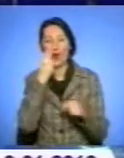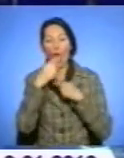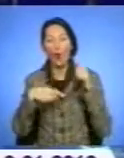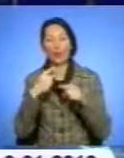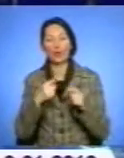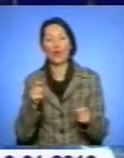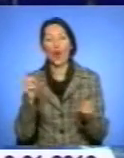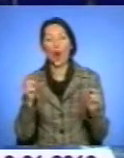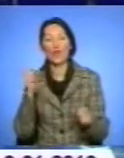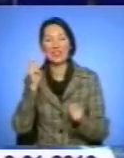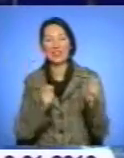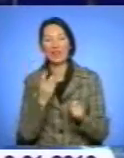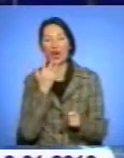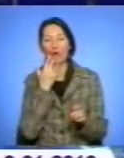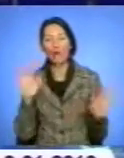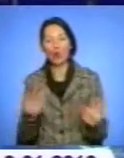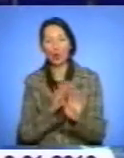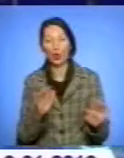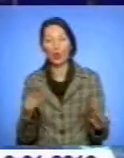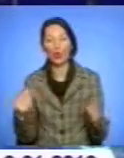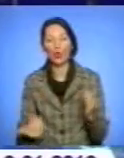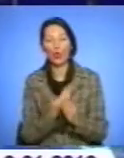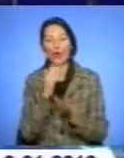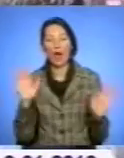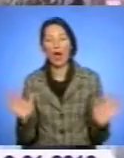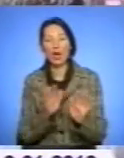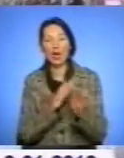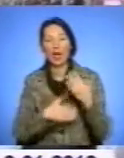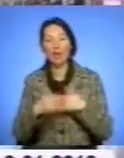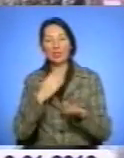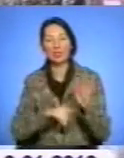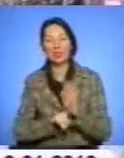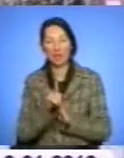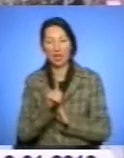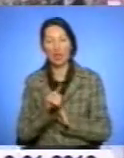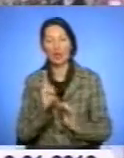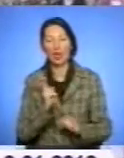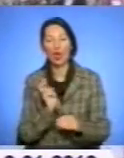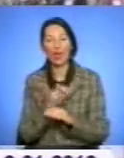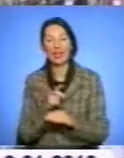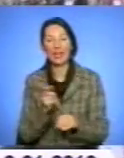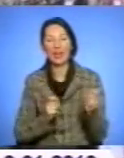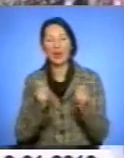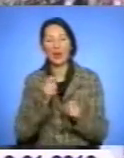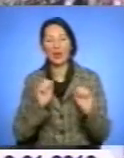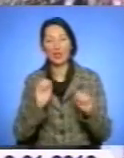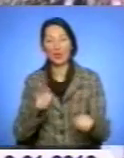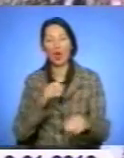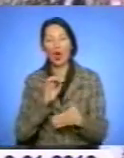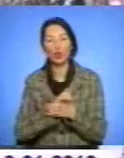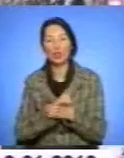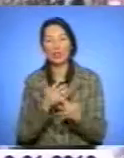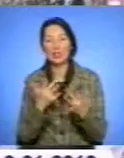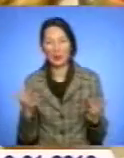радість стала» під патронатом голови обласної державної адміністрації. Кожен, хто прийде на фестиваль куті, зможе ознайомитися з